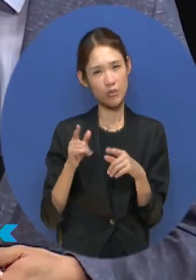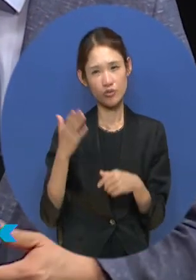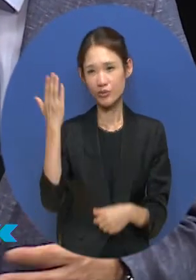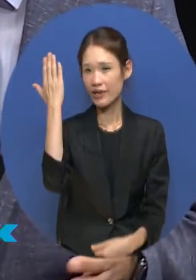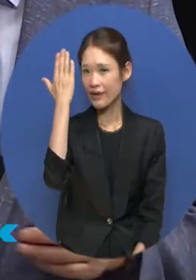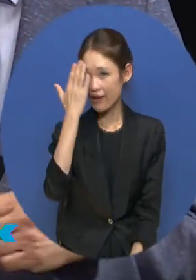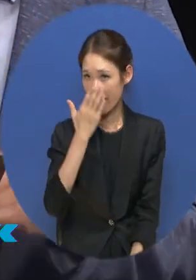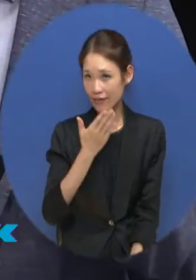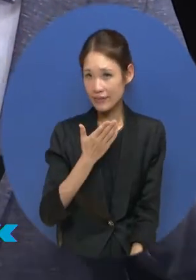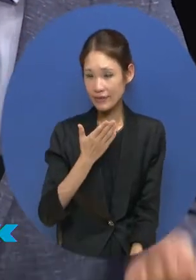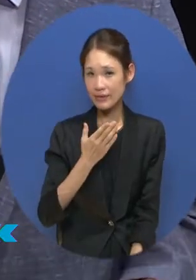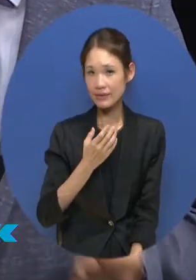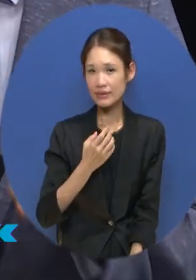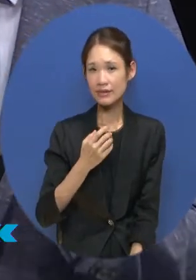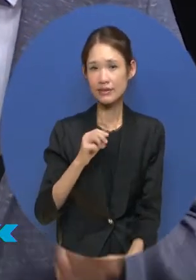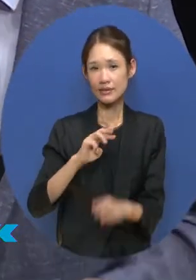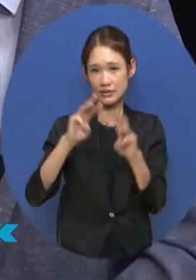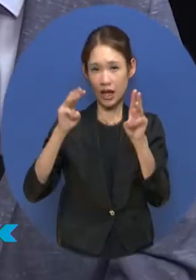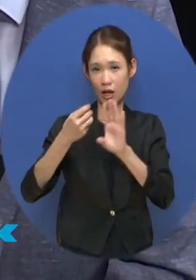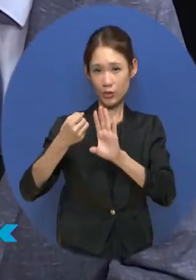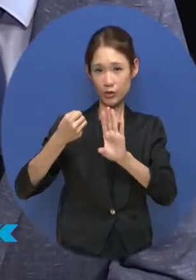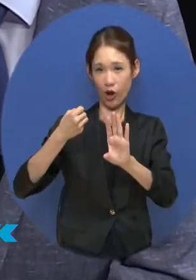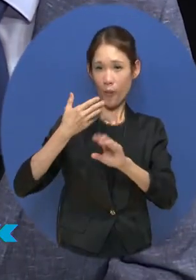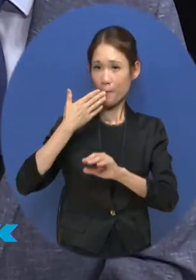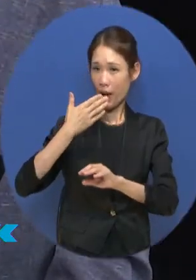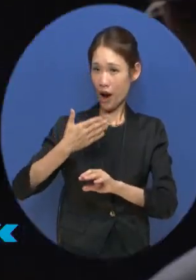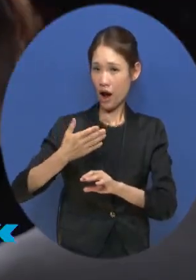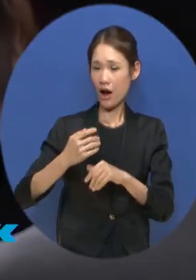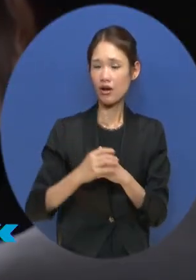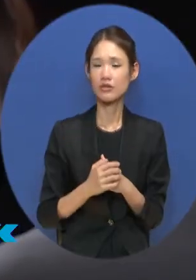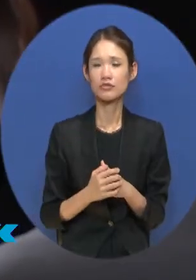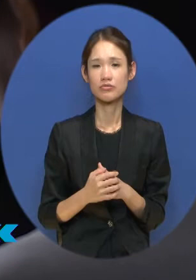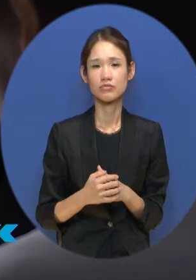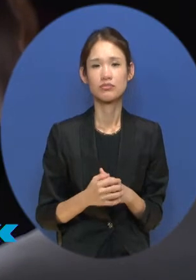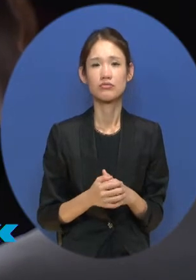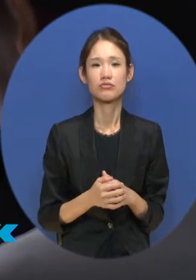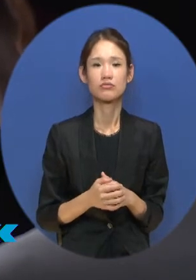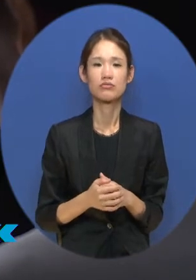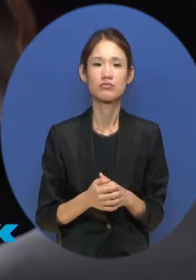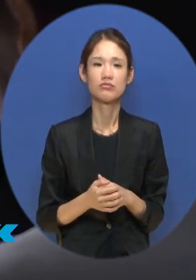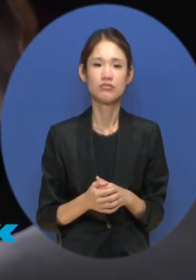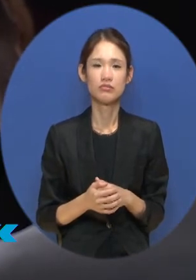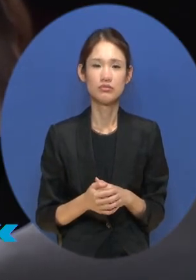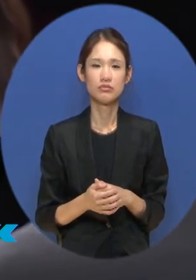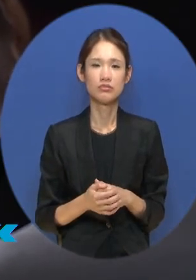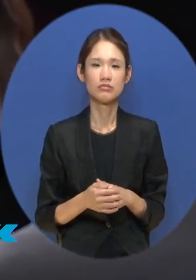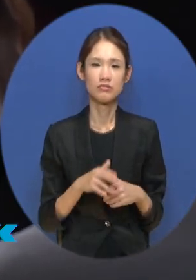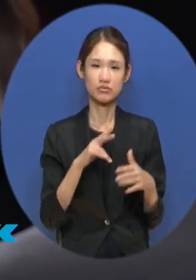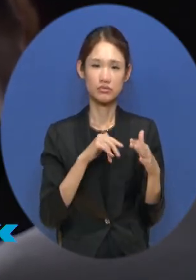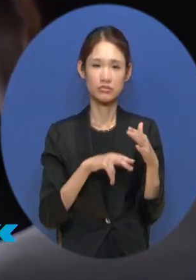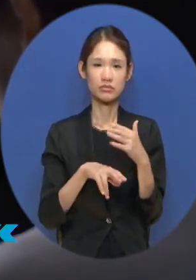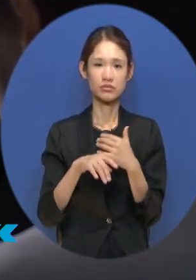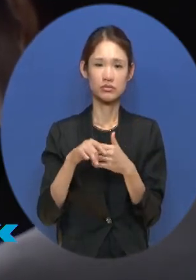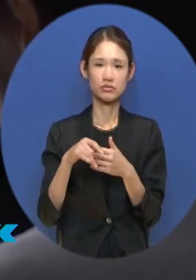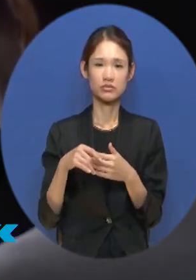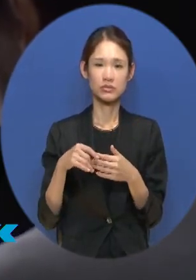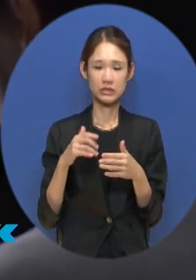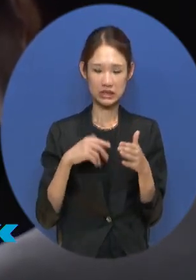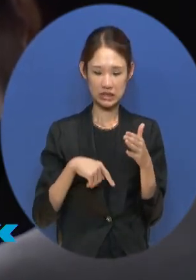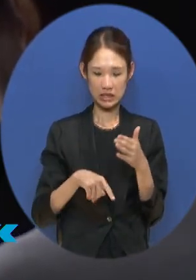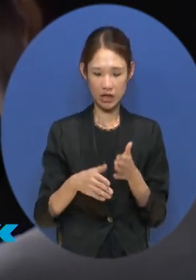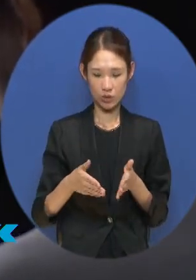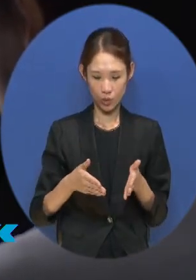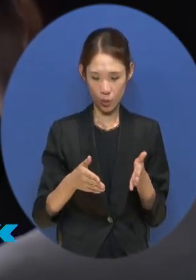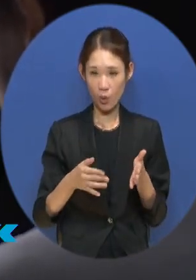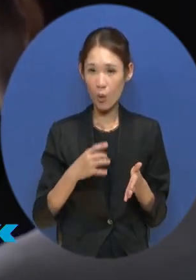상대적으로 좀 깨끗한 편이고 창문을 늘 열 수 있는 구조이기도 하고요. 그래서 네. 지하철 지하도만 계속 다니는